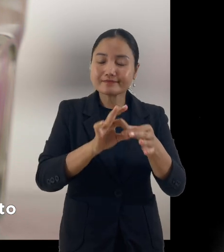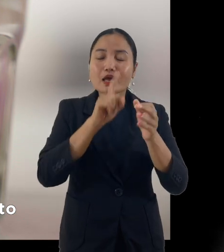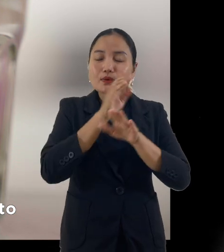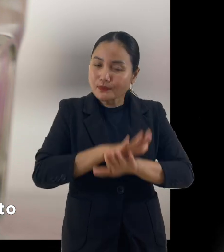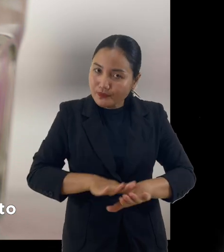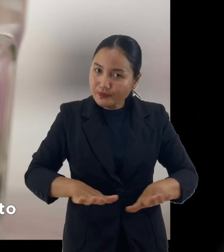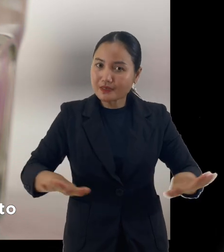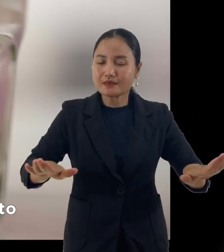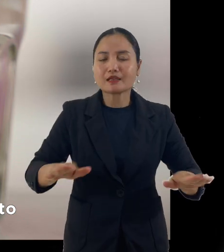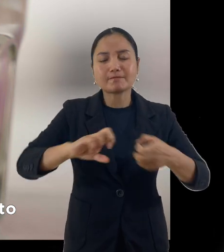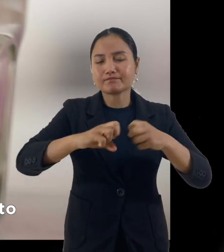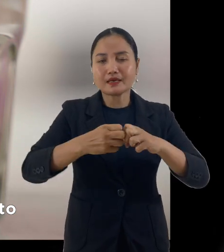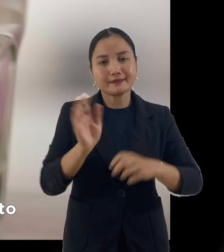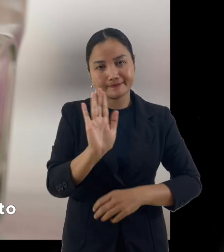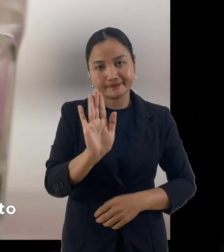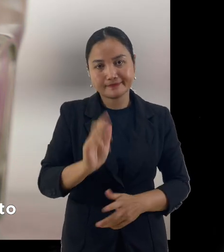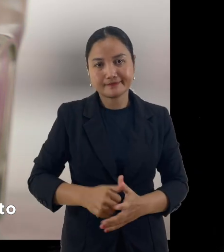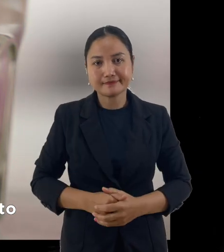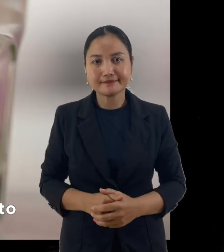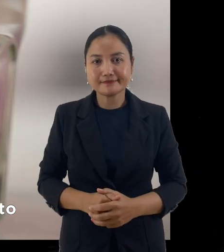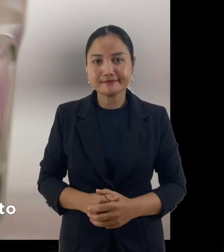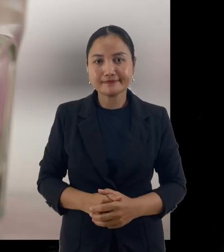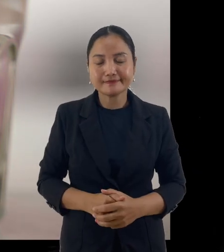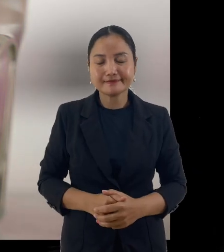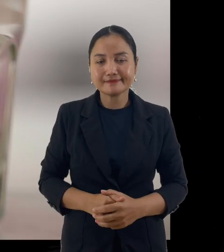បានរក្សាភាពស្ងប់ស្ងាត់ដើម្បីជៀសវាងបញ្ហា